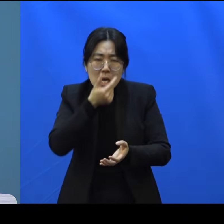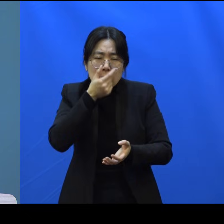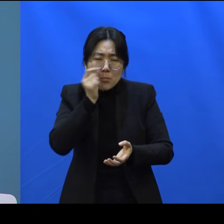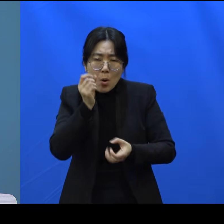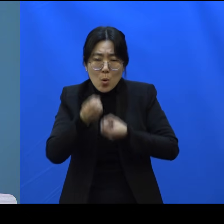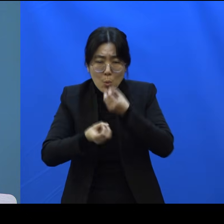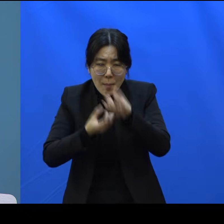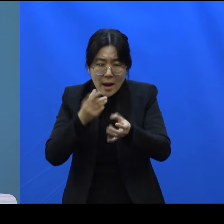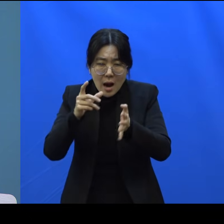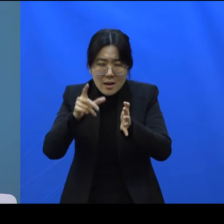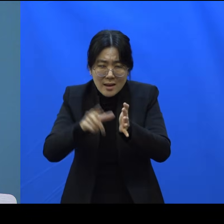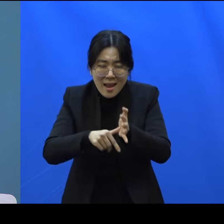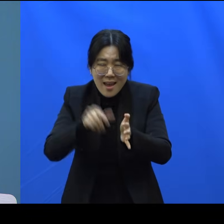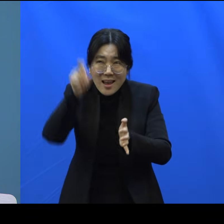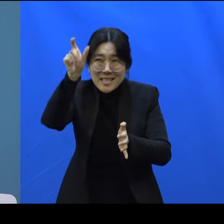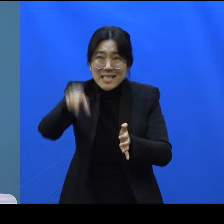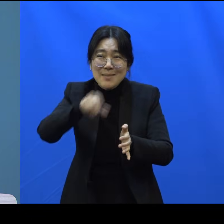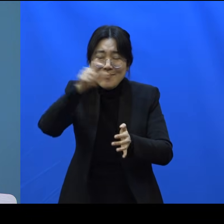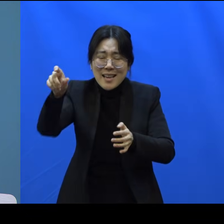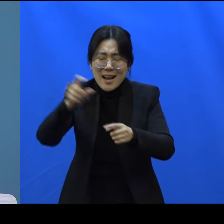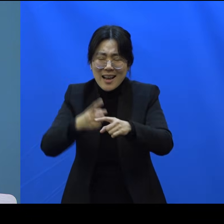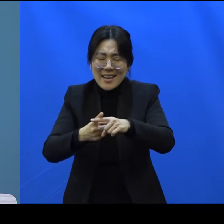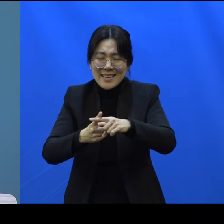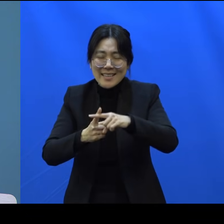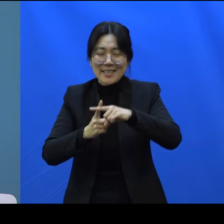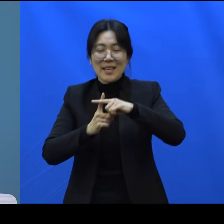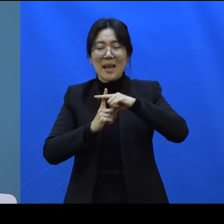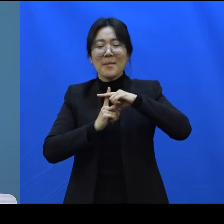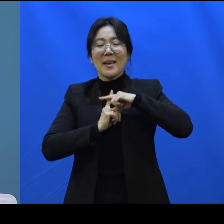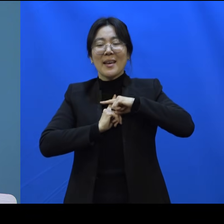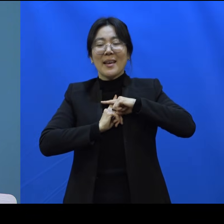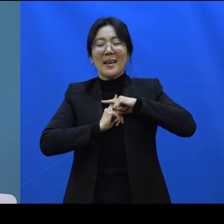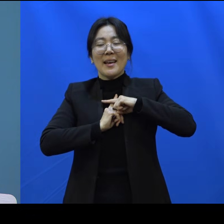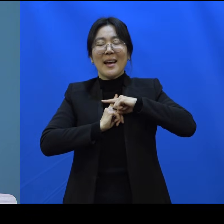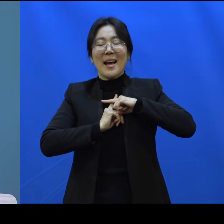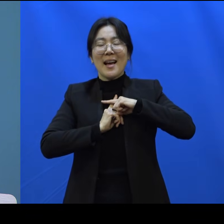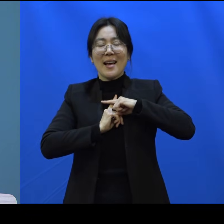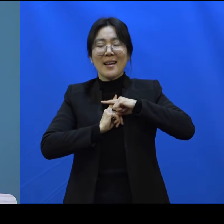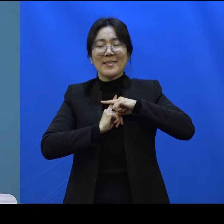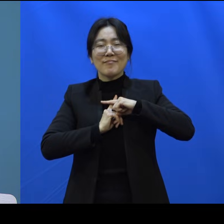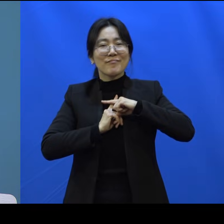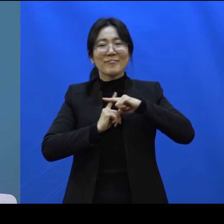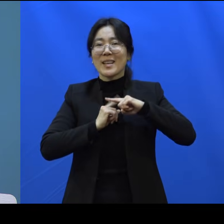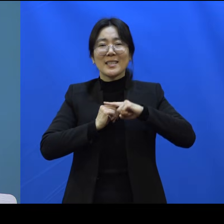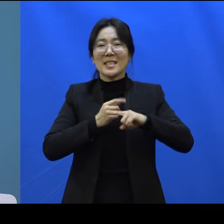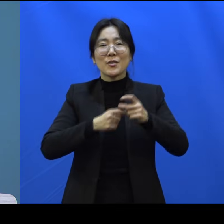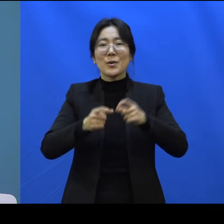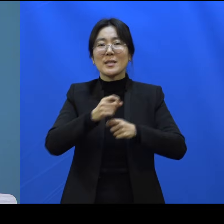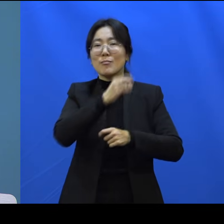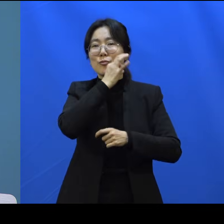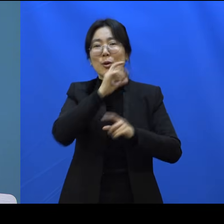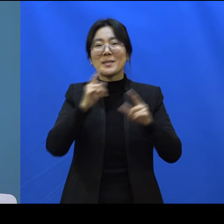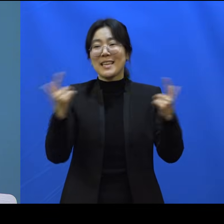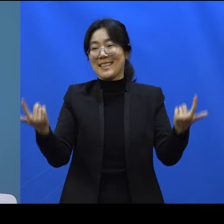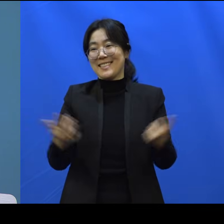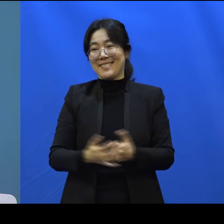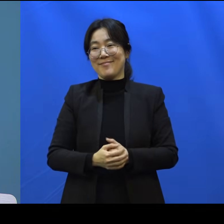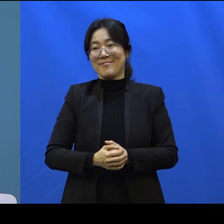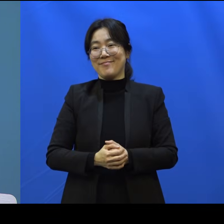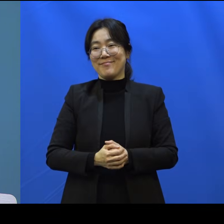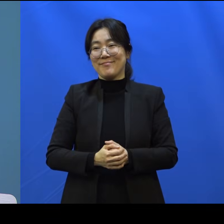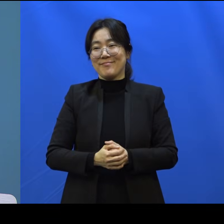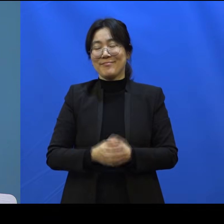때문에, 그 수치감에 더 이상 숙지감과 정죄감과 이렇게 내가 빠져 있지 않을 수 있는